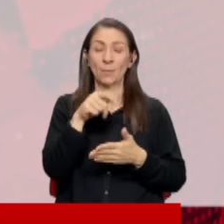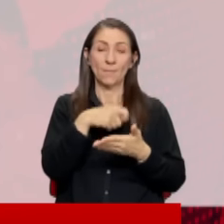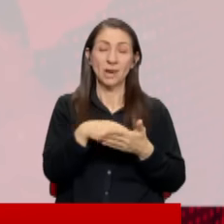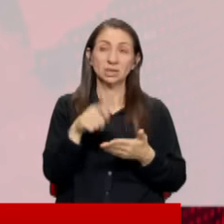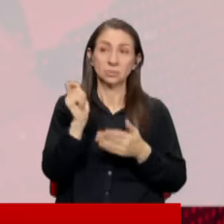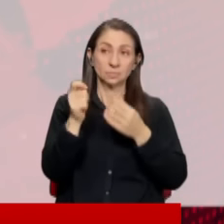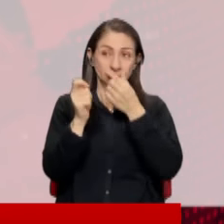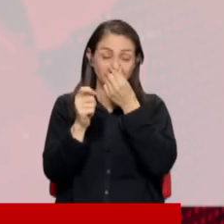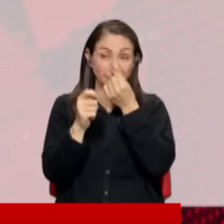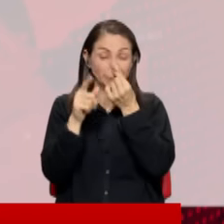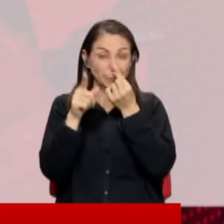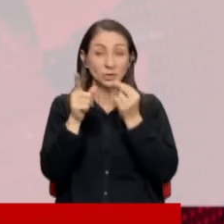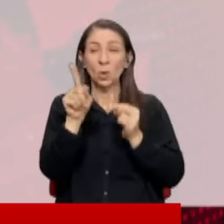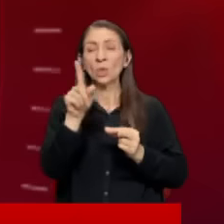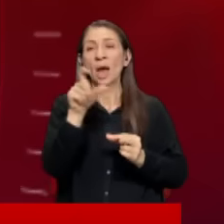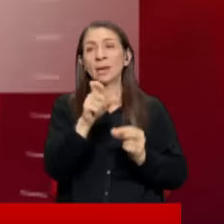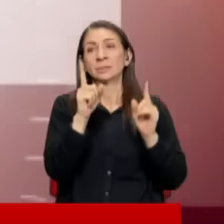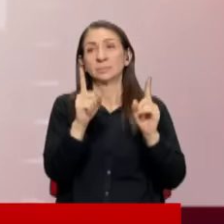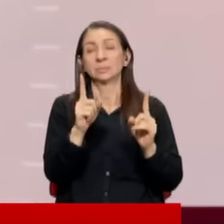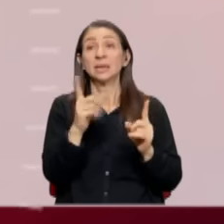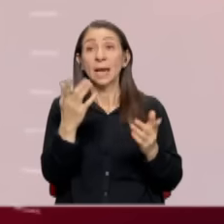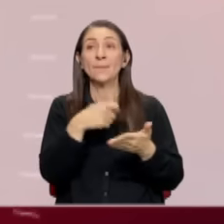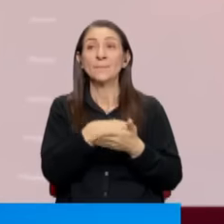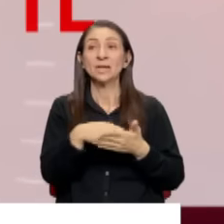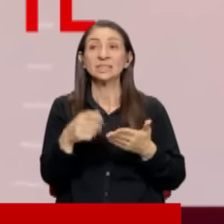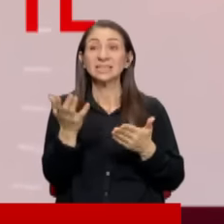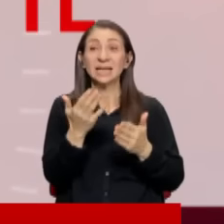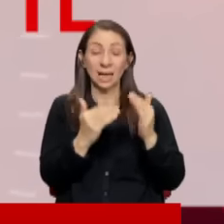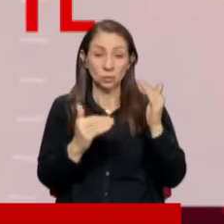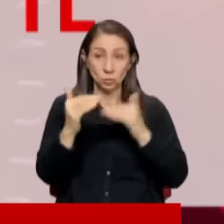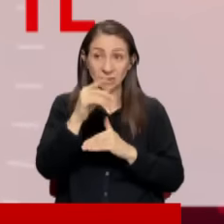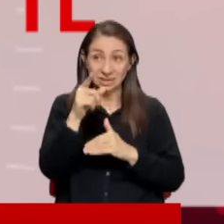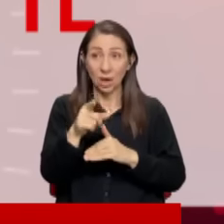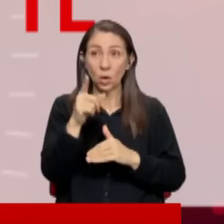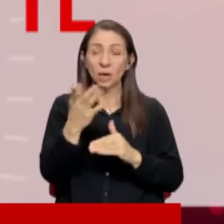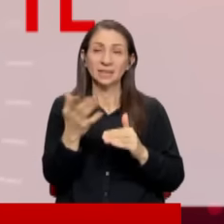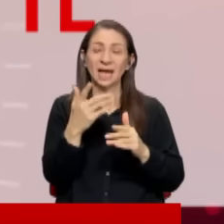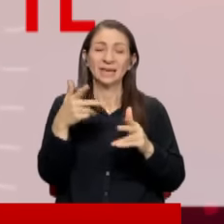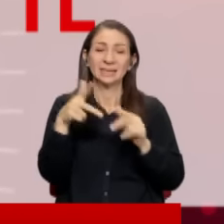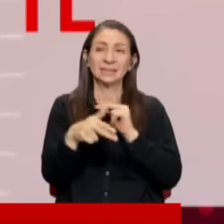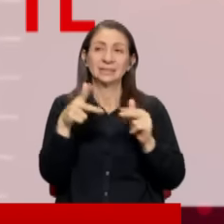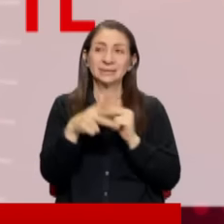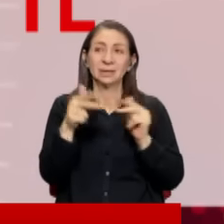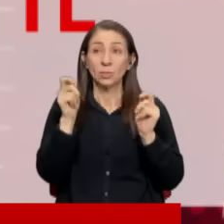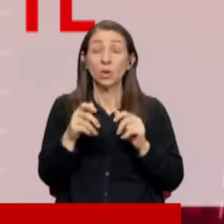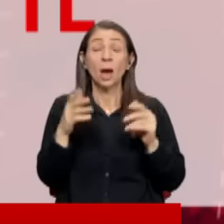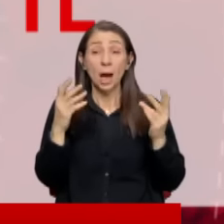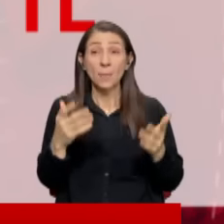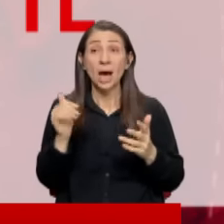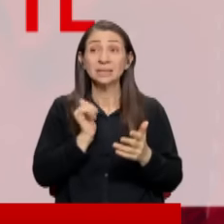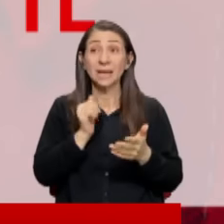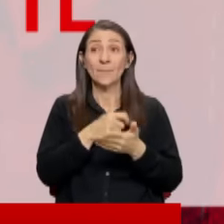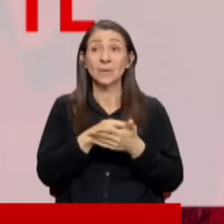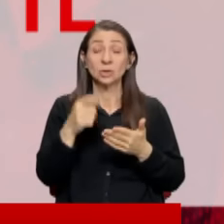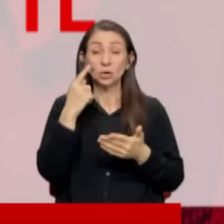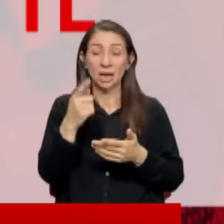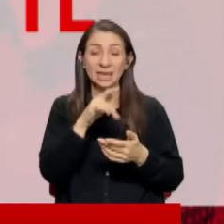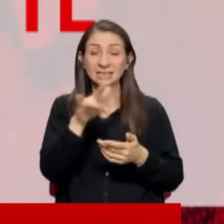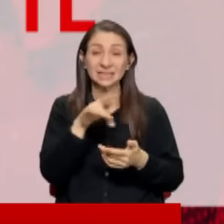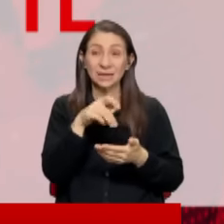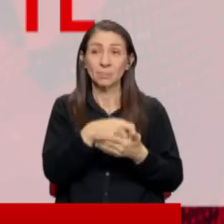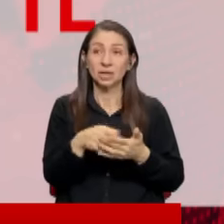maaş bağlanıyor. O da 10 aylığına. Yani maaş ne kadar yüksekse o kadar kesinti yapılıyor ama asgari ücrete göre